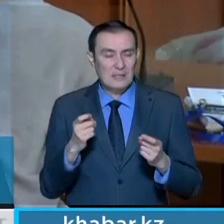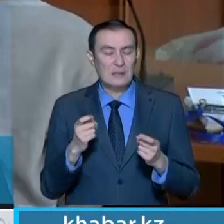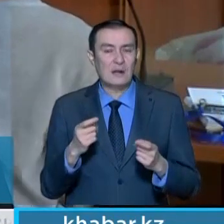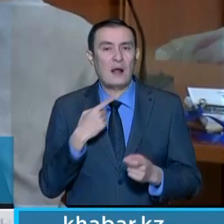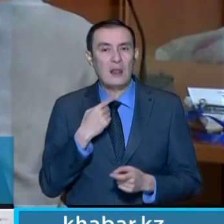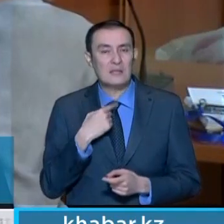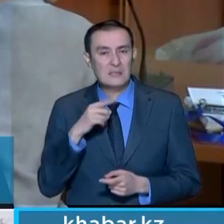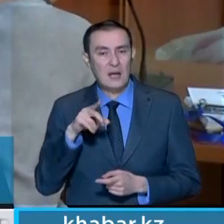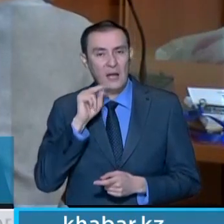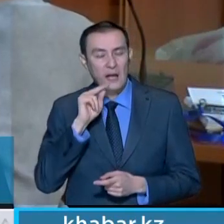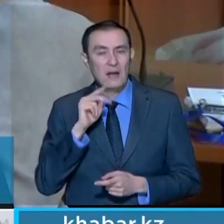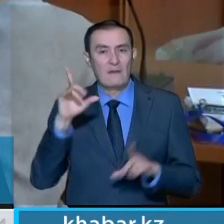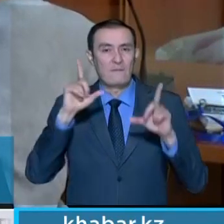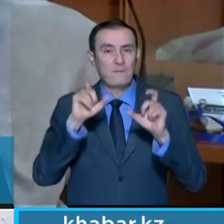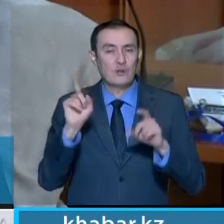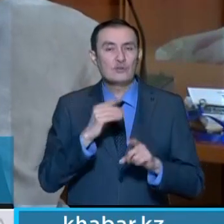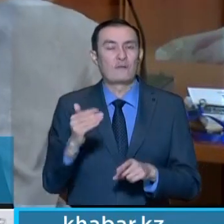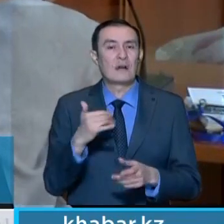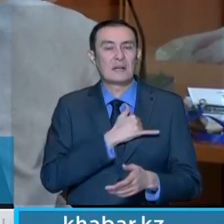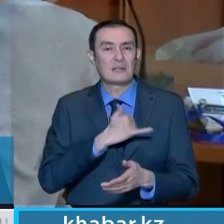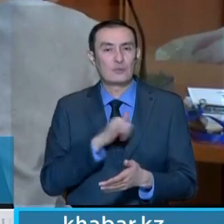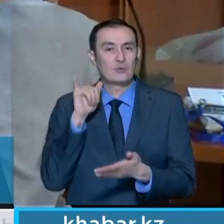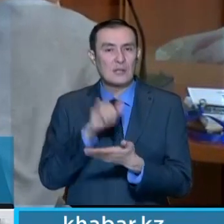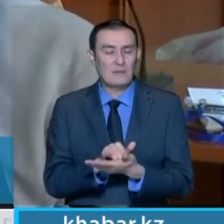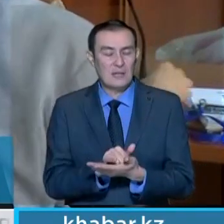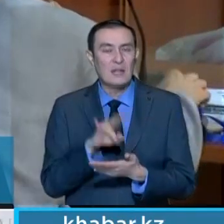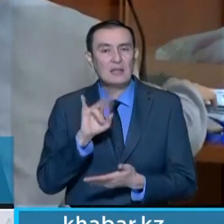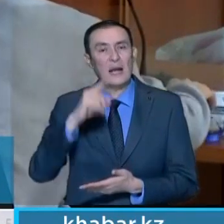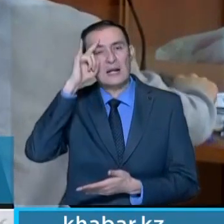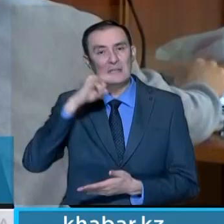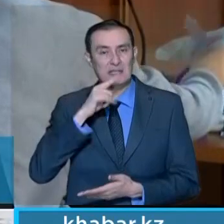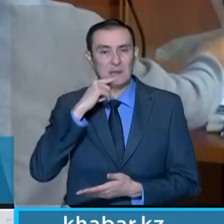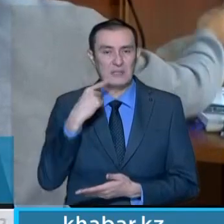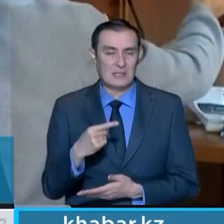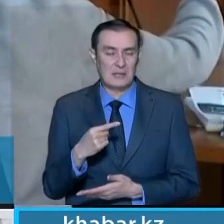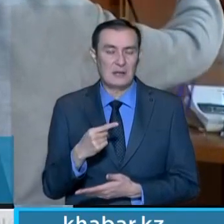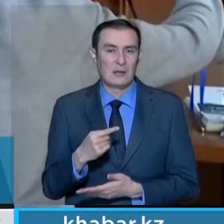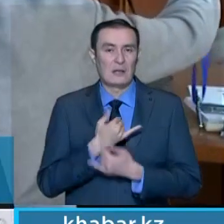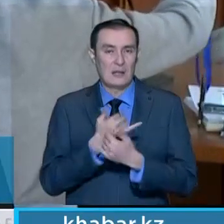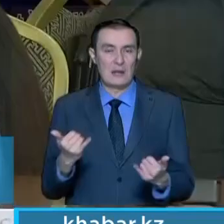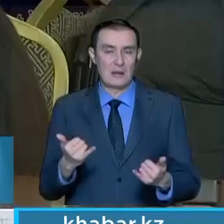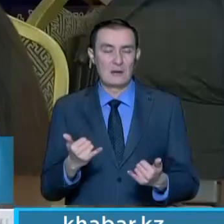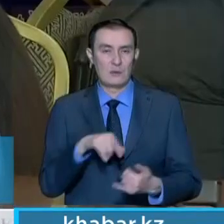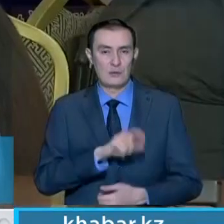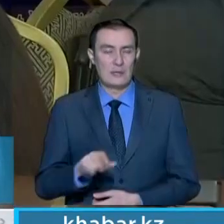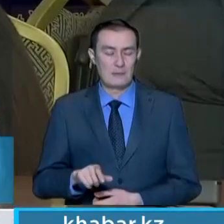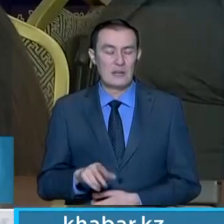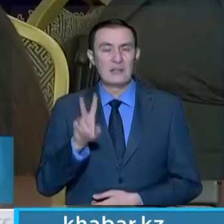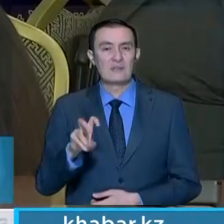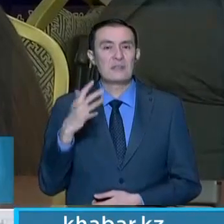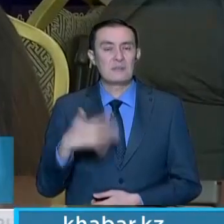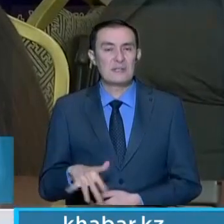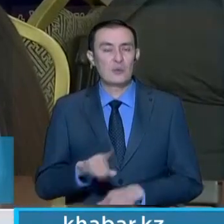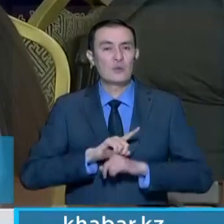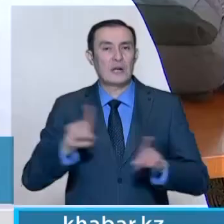голоса, фото и все, что вы захотите, именно на казахском языке для казахоязычной аудитории.